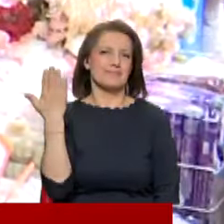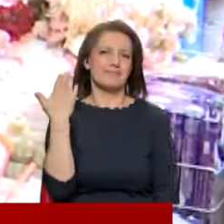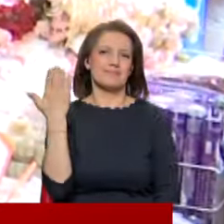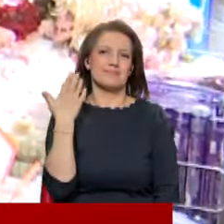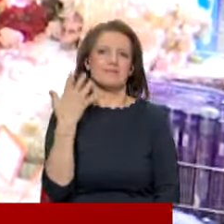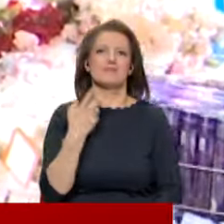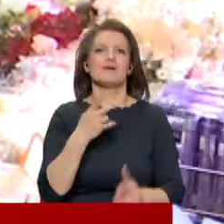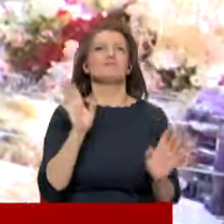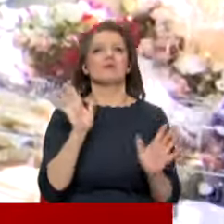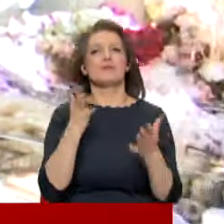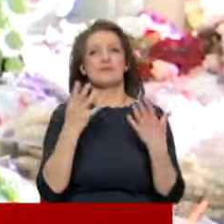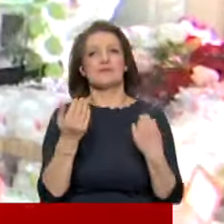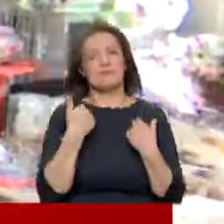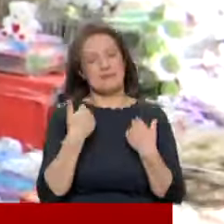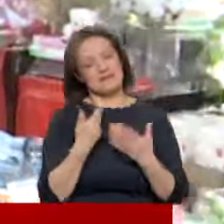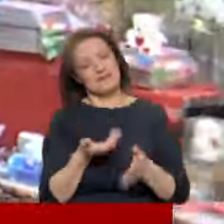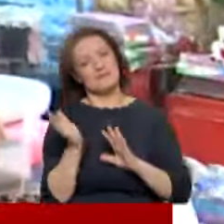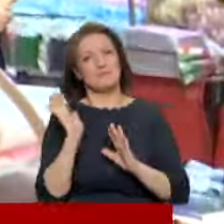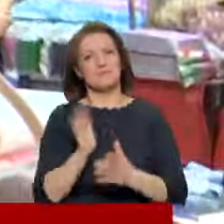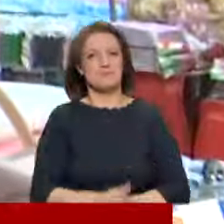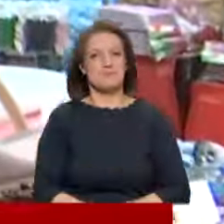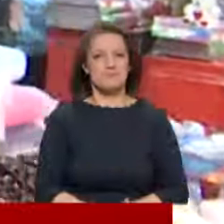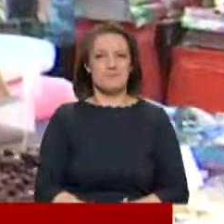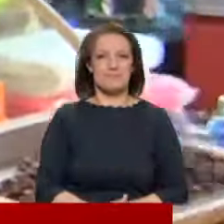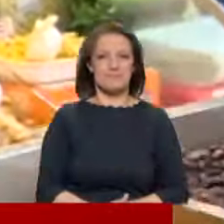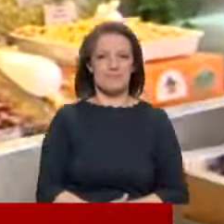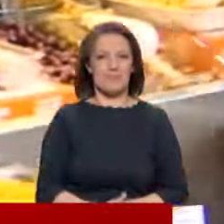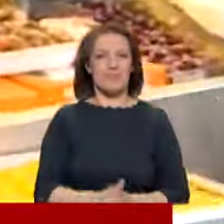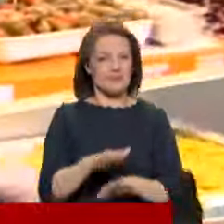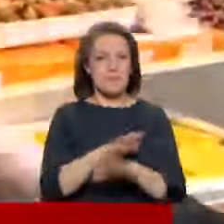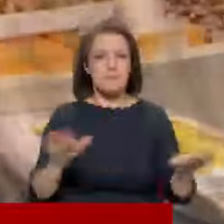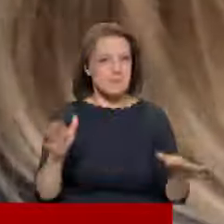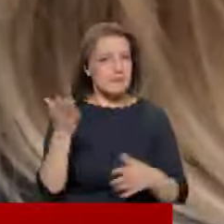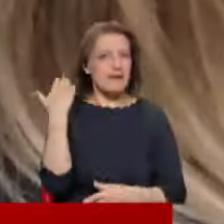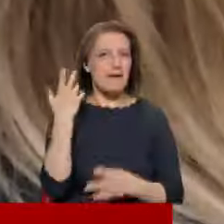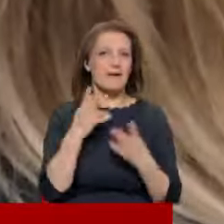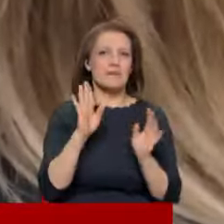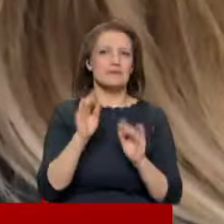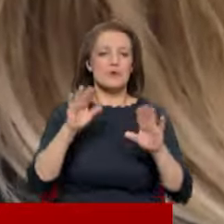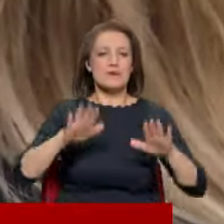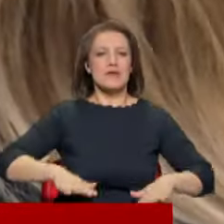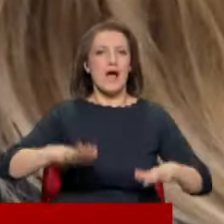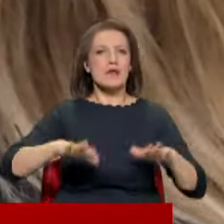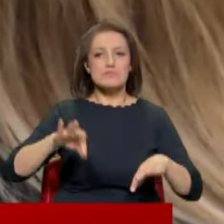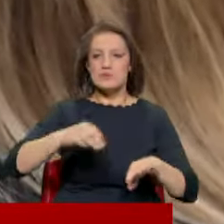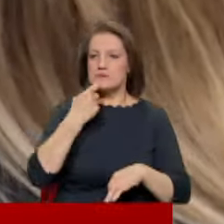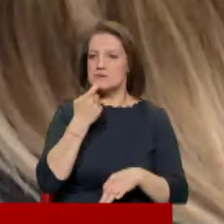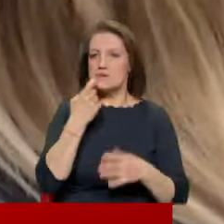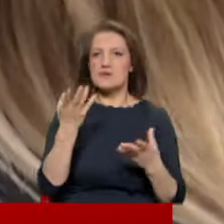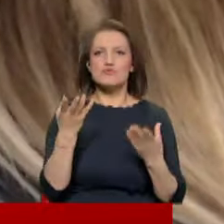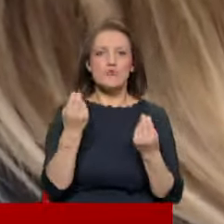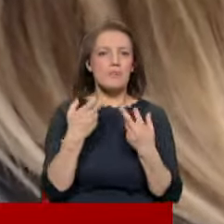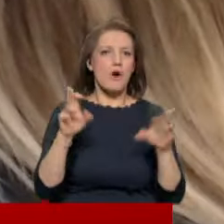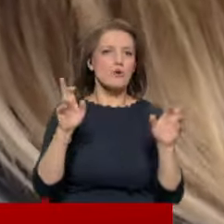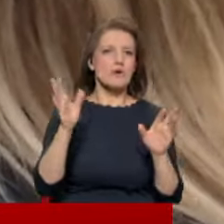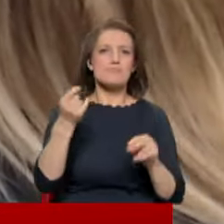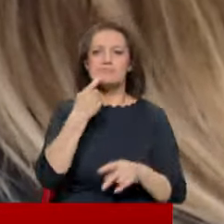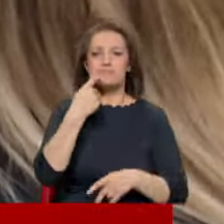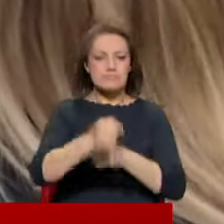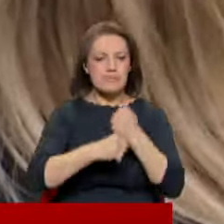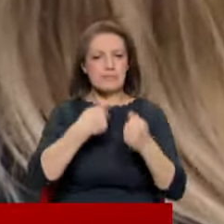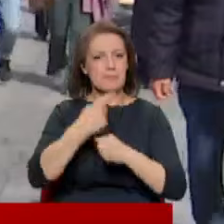Eskileri açmayın ne olur, ben gidiyorum. Tamam mı? Açmayın. Çok sakin bu sene ya. Çok boş. Ben her sene gelirim